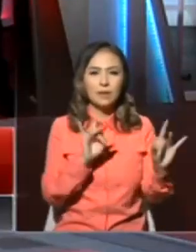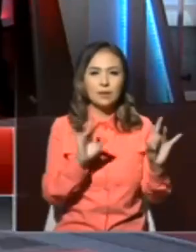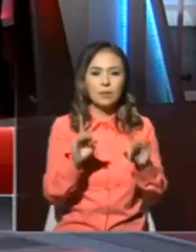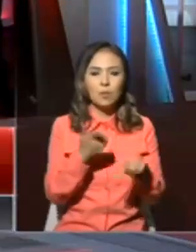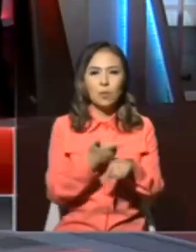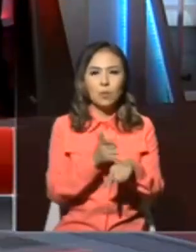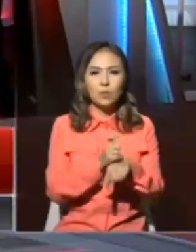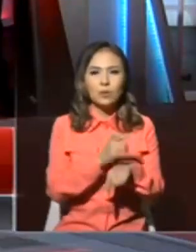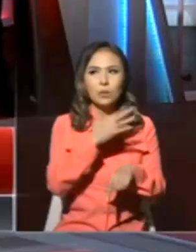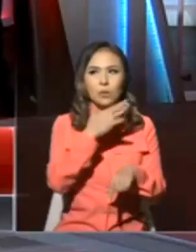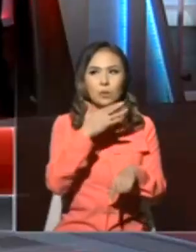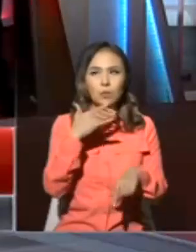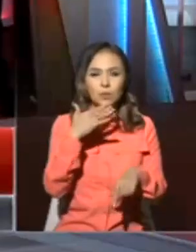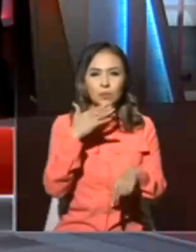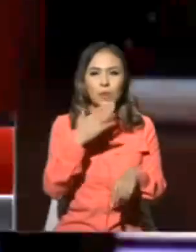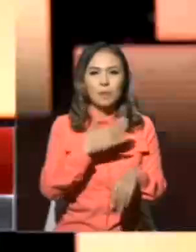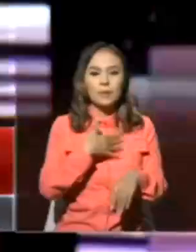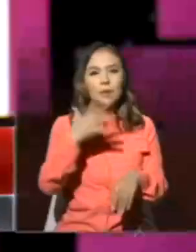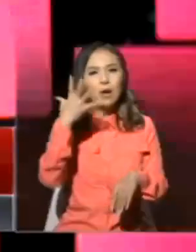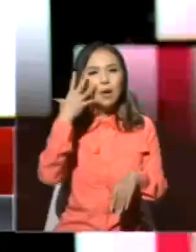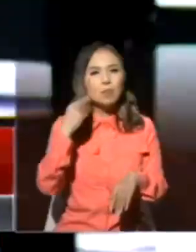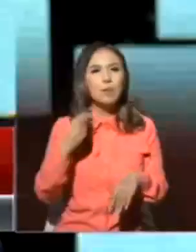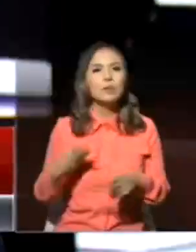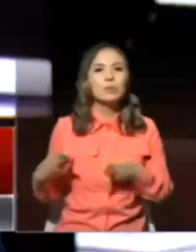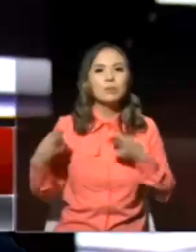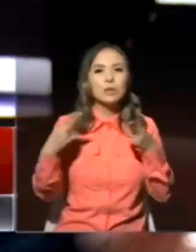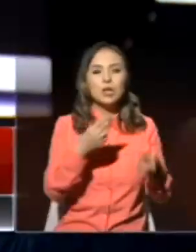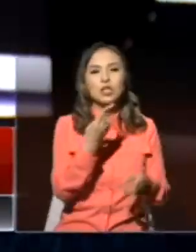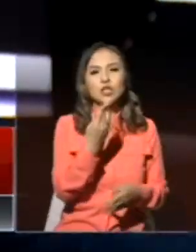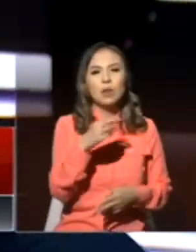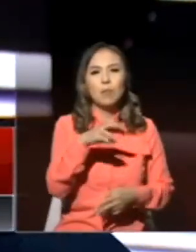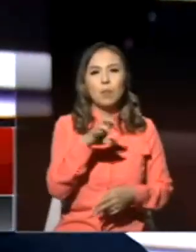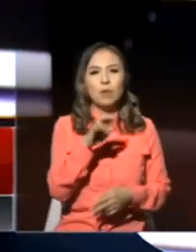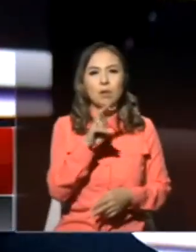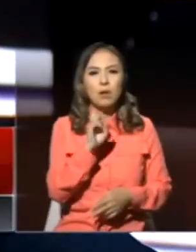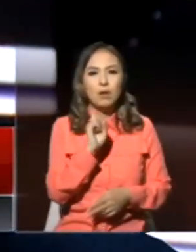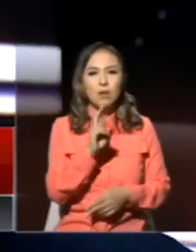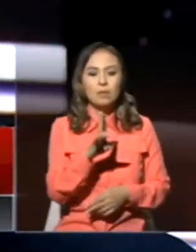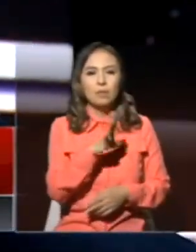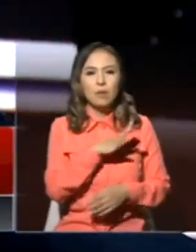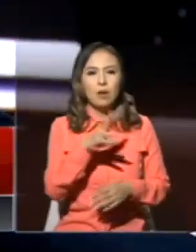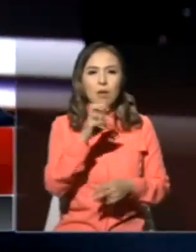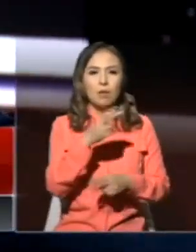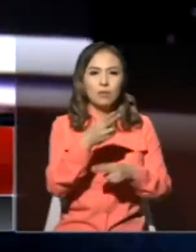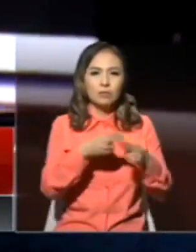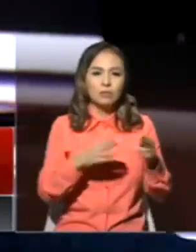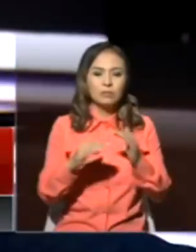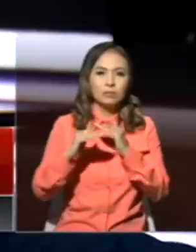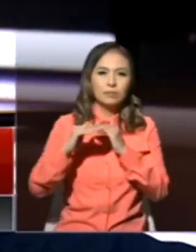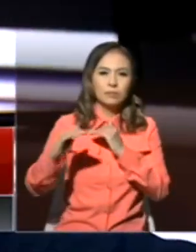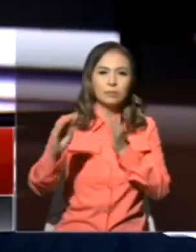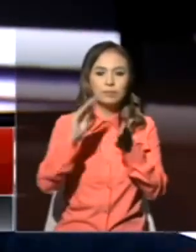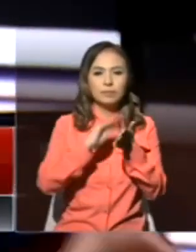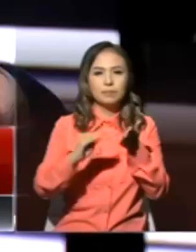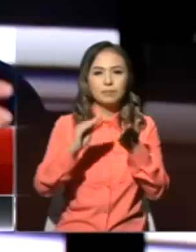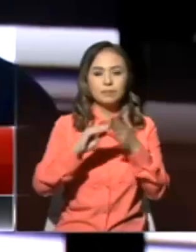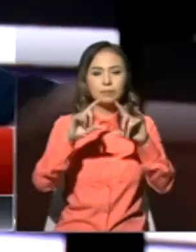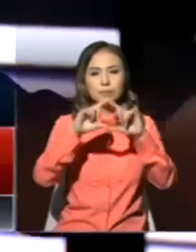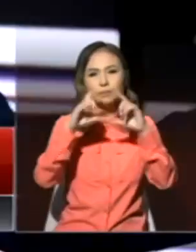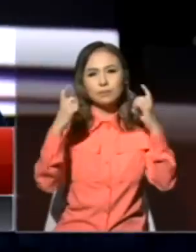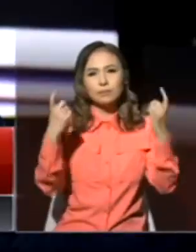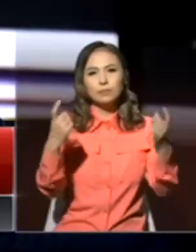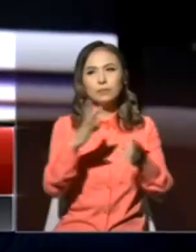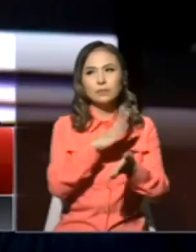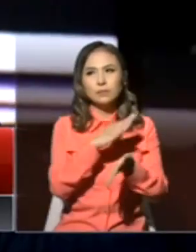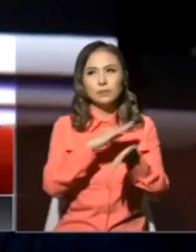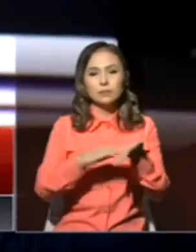көп. Даже біздің мысалы Алматыға барып, шымлақтың үстіне көтеріліп отқан кезде қарасаңыз, мұздың үстінде сол жерде жазып қойған букмекерлік контораның